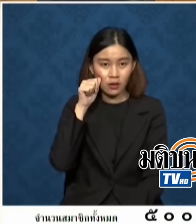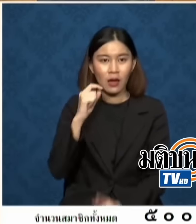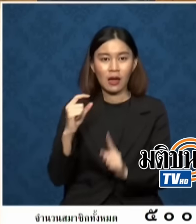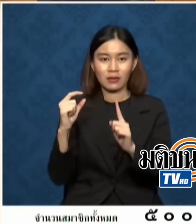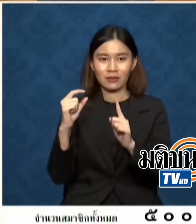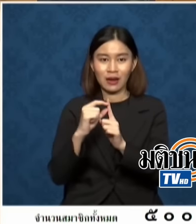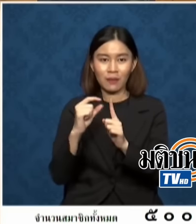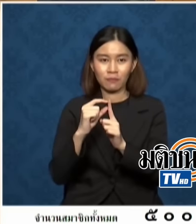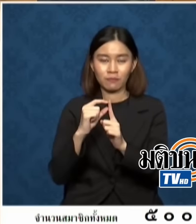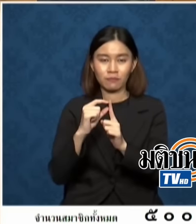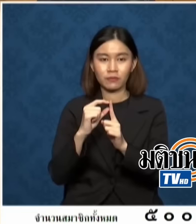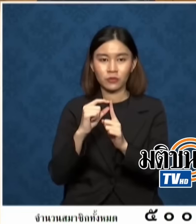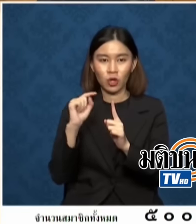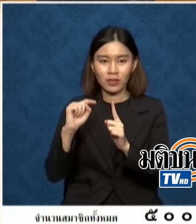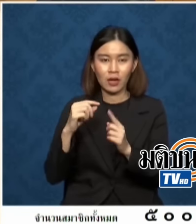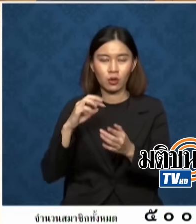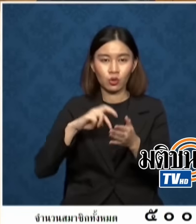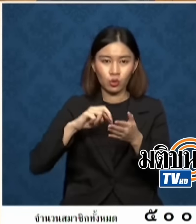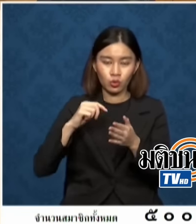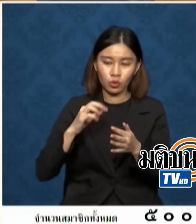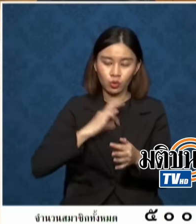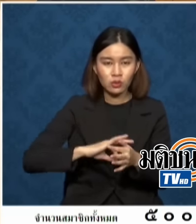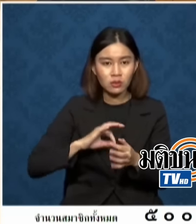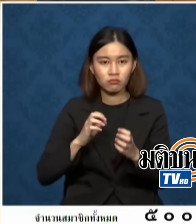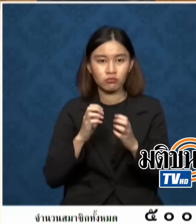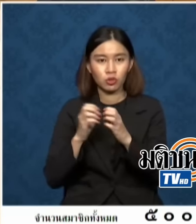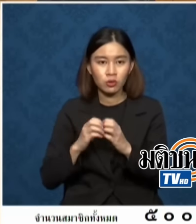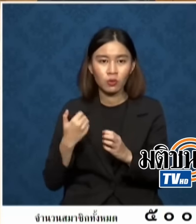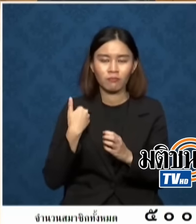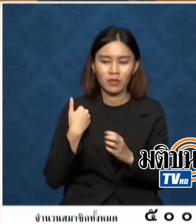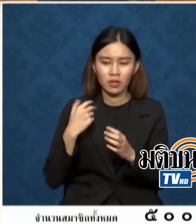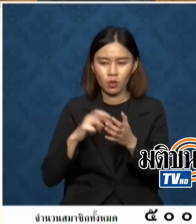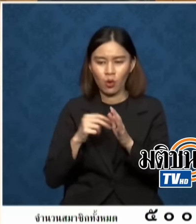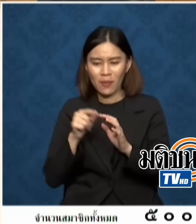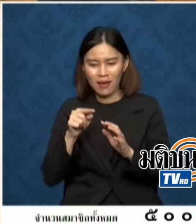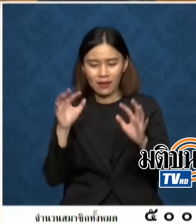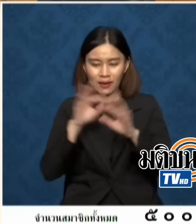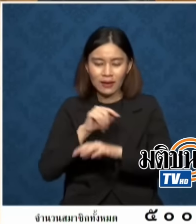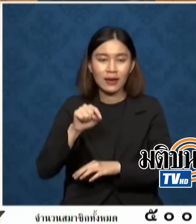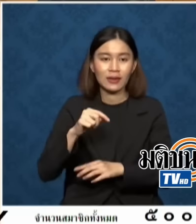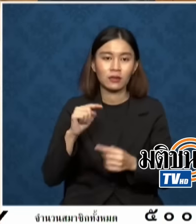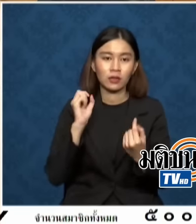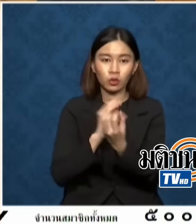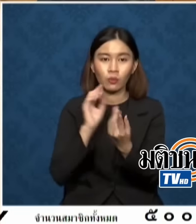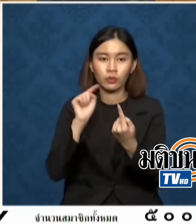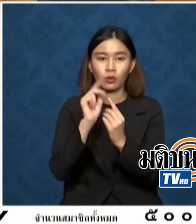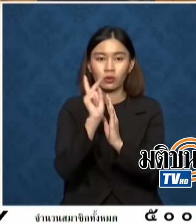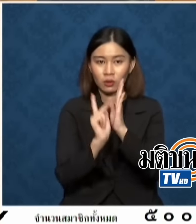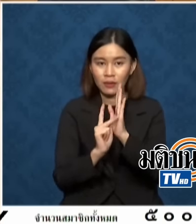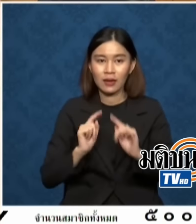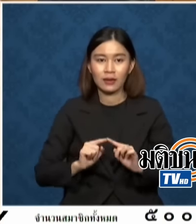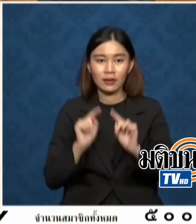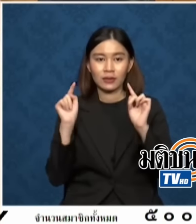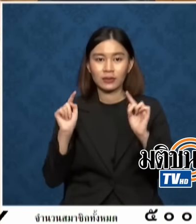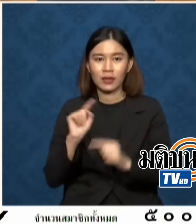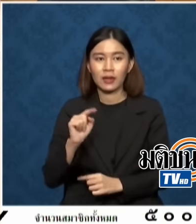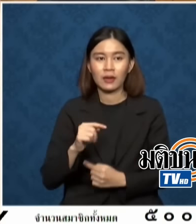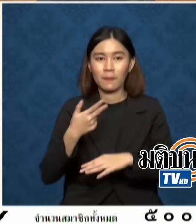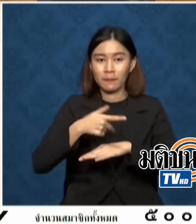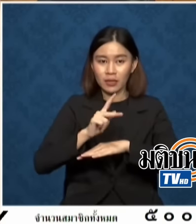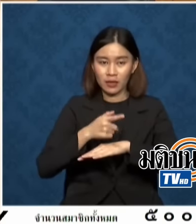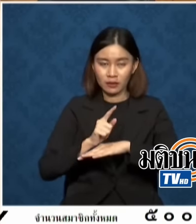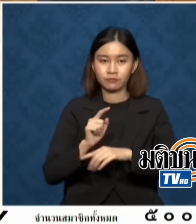ำเนี่ยมันก็จะเกิดความซ้ำซ้อนกันในตัวเนื้อหาของกฎหมายนะครับ อย่างไรก็ดีท่านประ